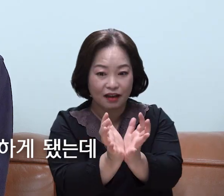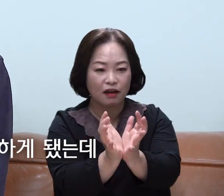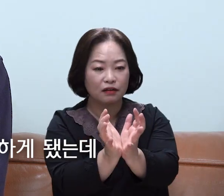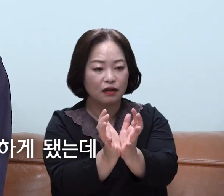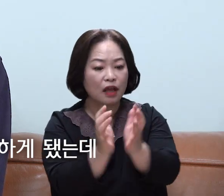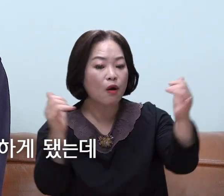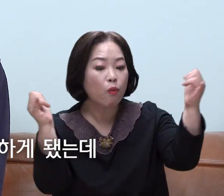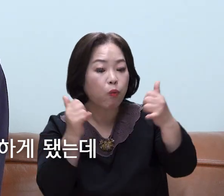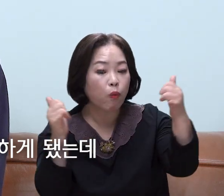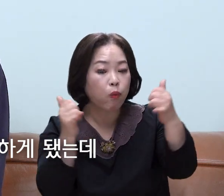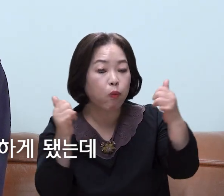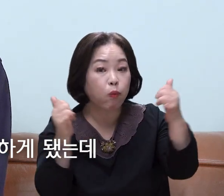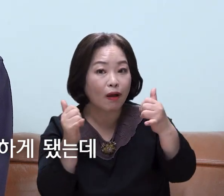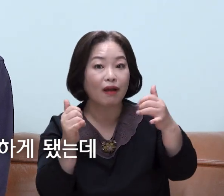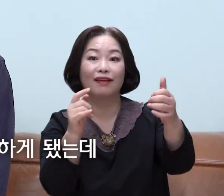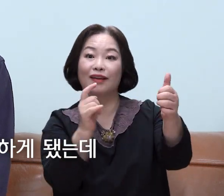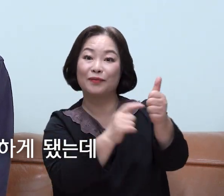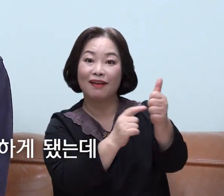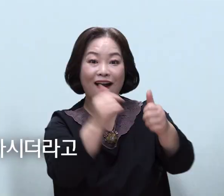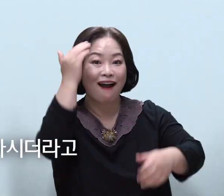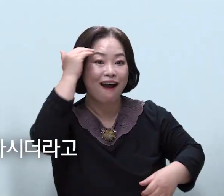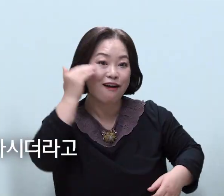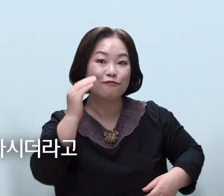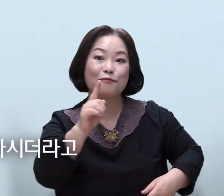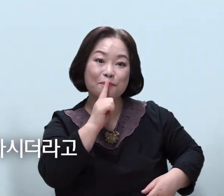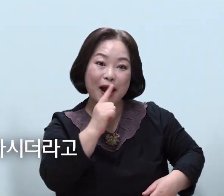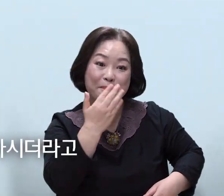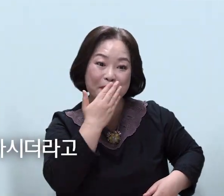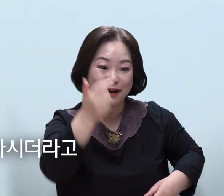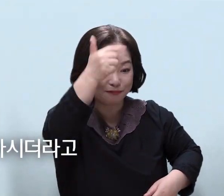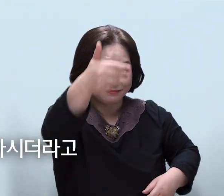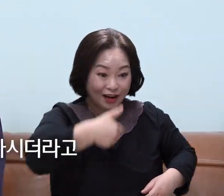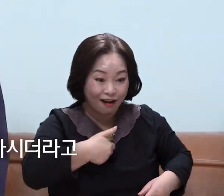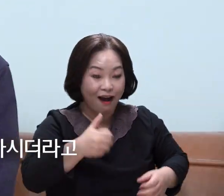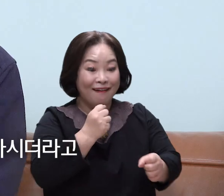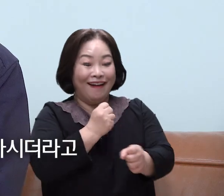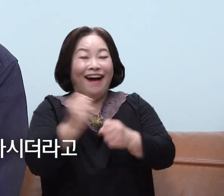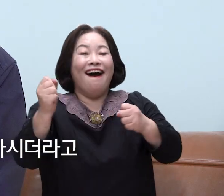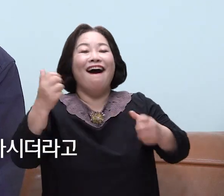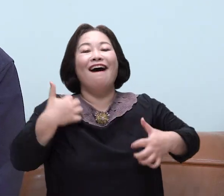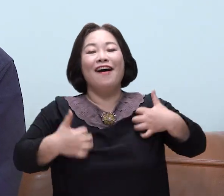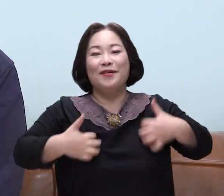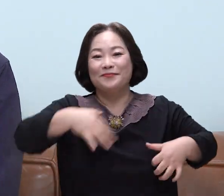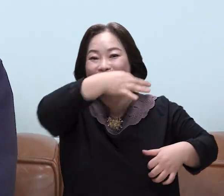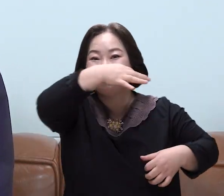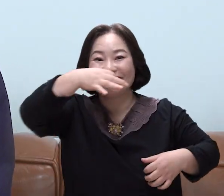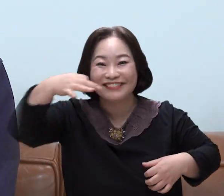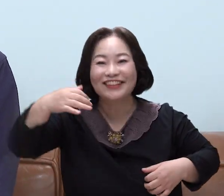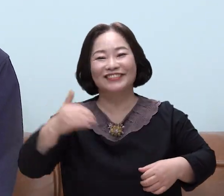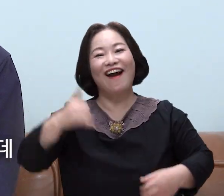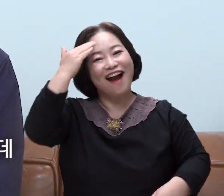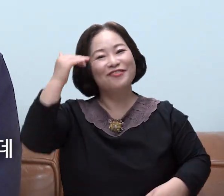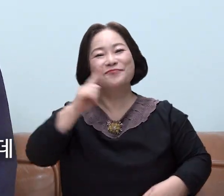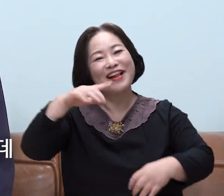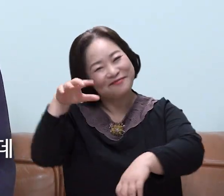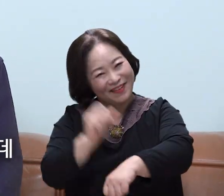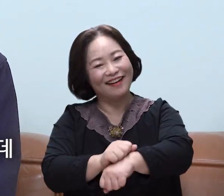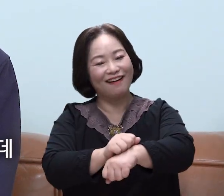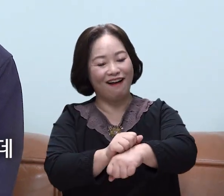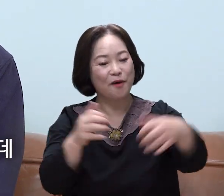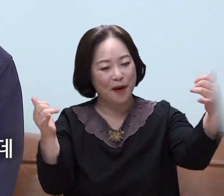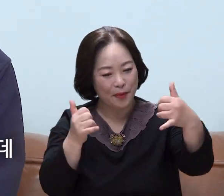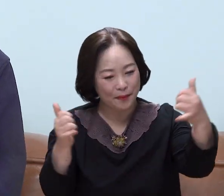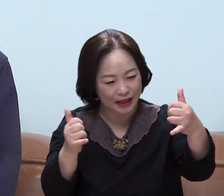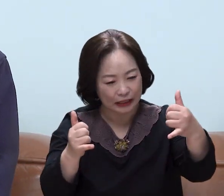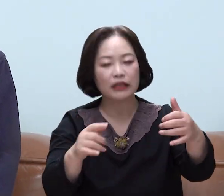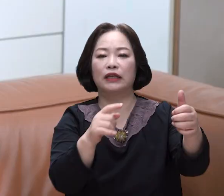공공기관에 어떤 한 분과 통화를 하게 됐는데, 혹시 한국말 할 줄 아세요? 라고 얘기를 하시더라고요. 그래서 너무 반가워가지고 네, 저 한국말 할 줄